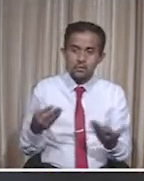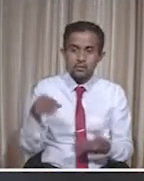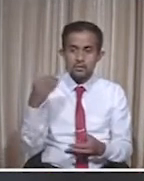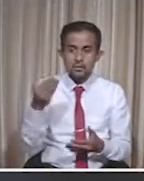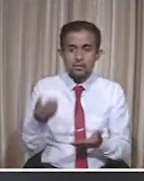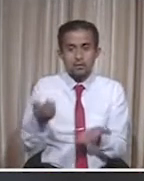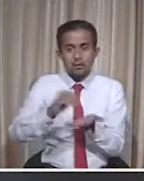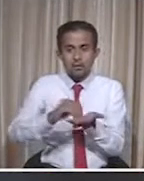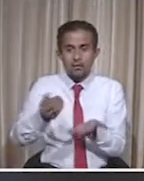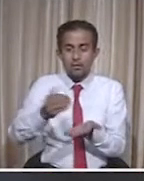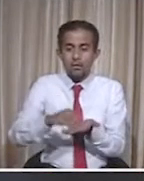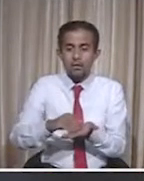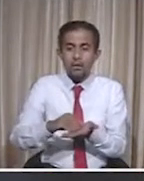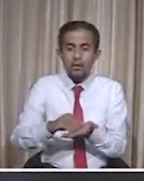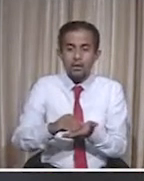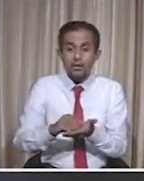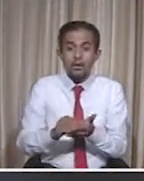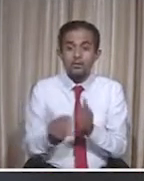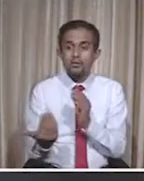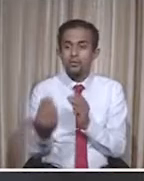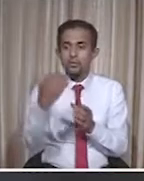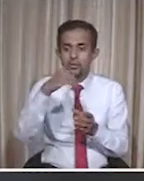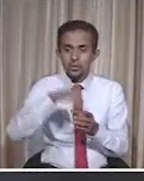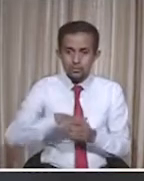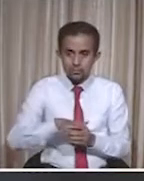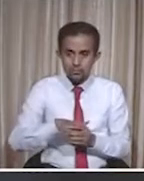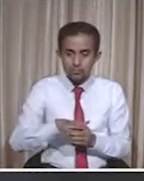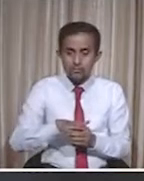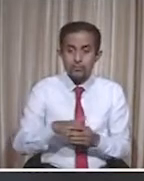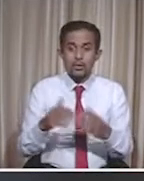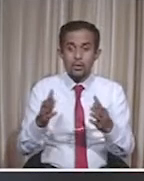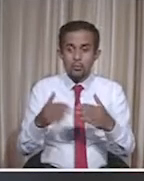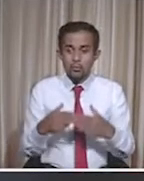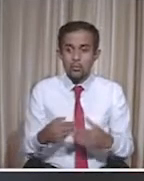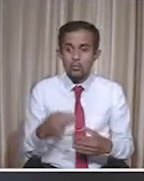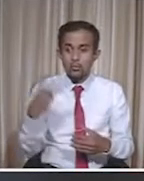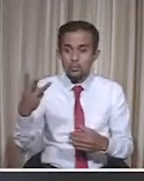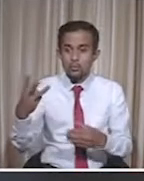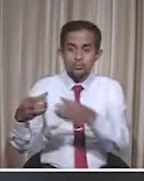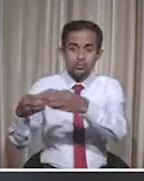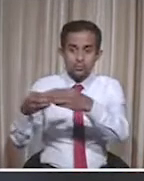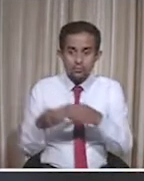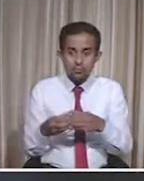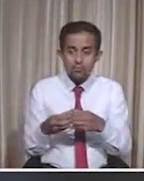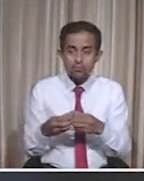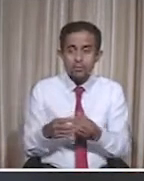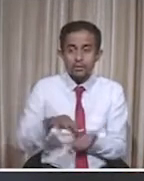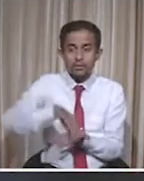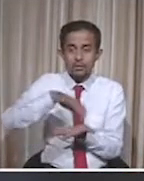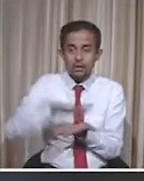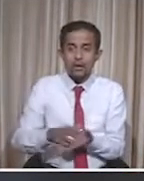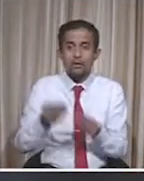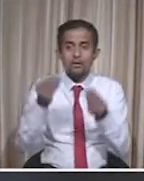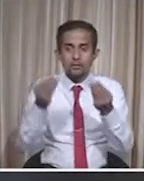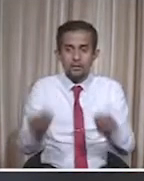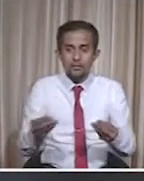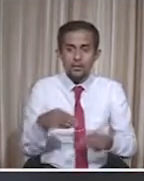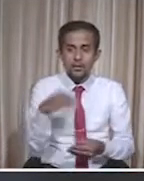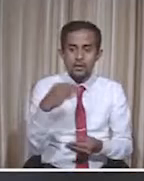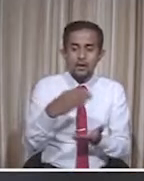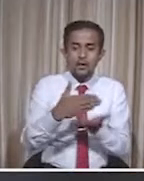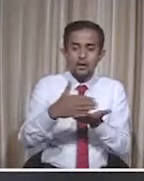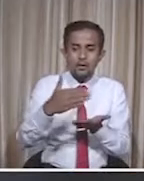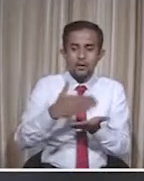ප්‍රතිව්‍යුහගත කරන එකට ඒ අයගේ මැදිහත් වීමක් කරලා තවත් තුන්වෙනි පාර්ශවයක් හරහා යම් සහතිකයක් දීලා අපේ ණය